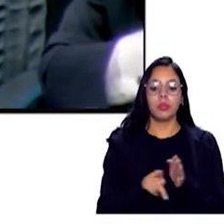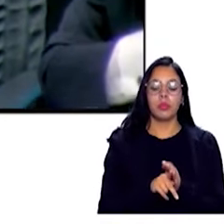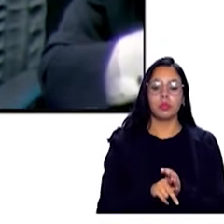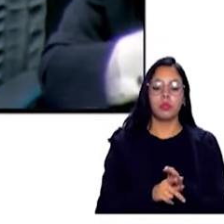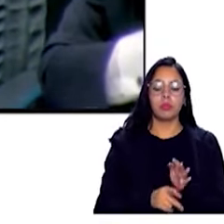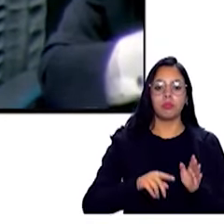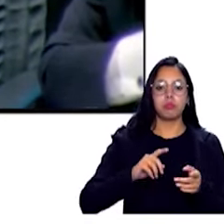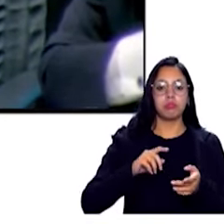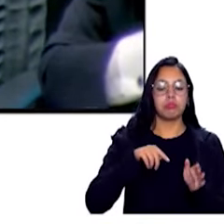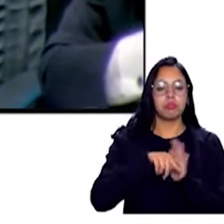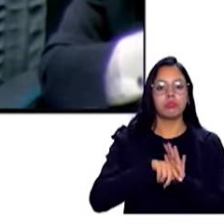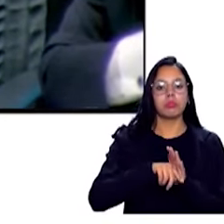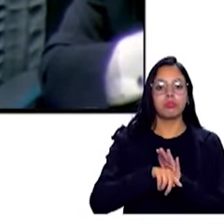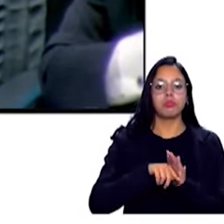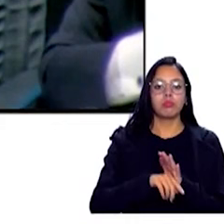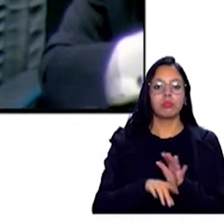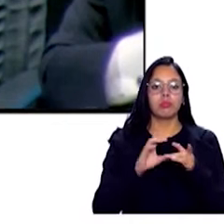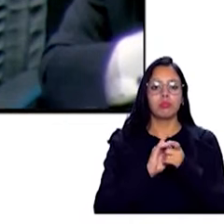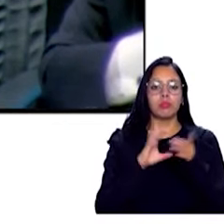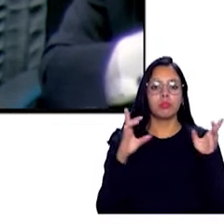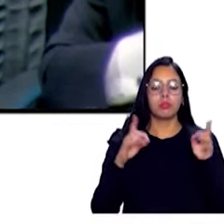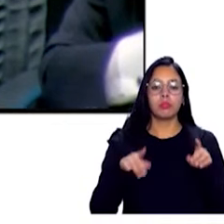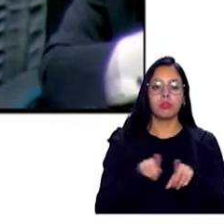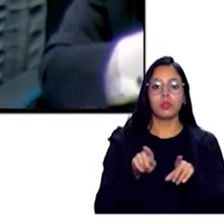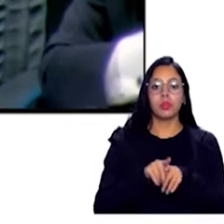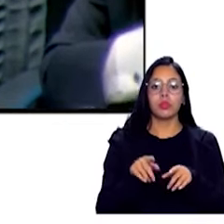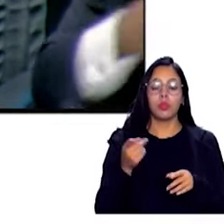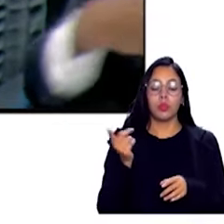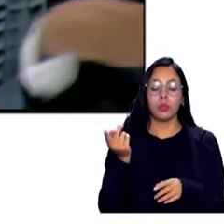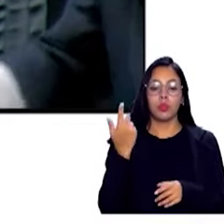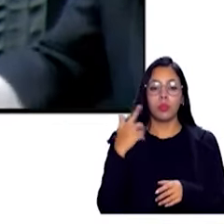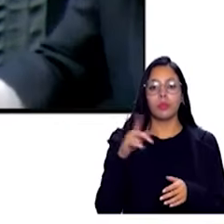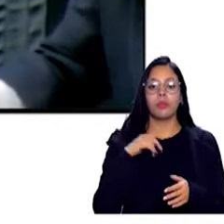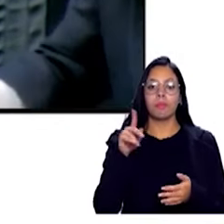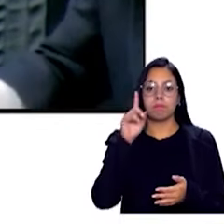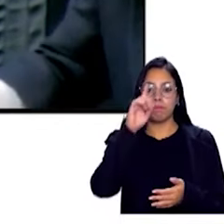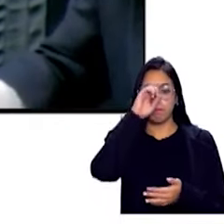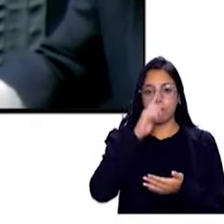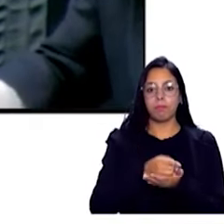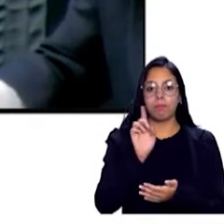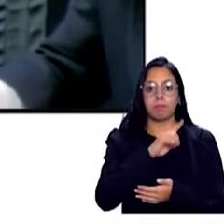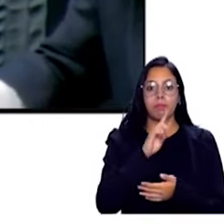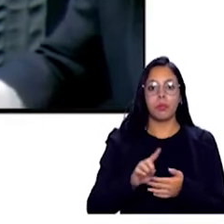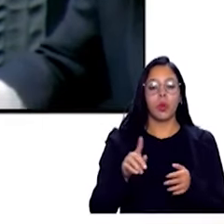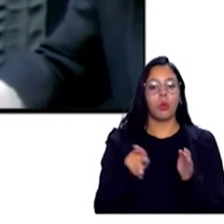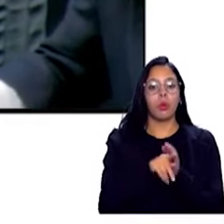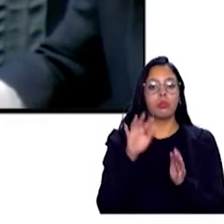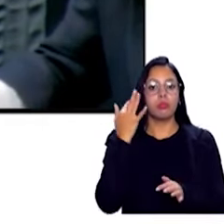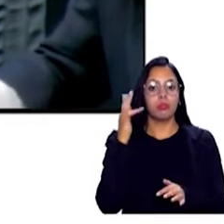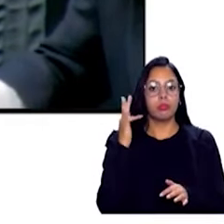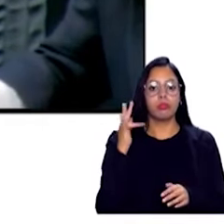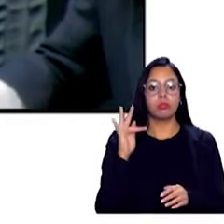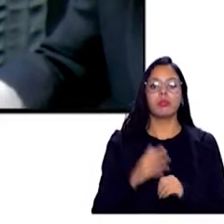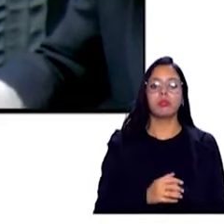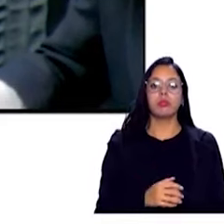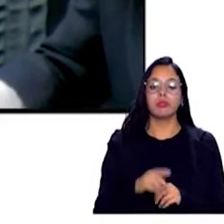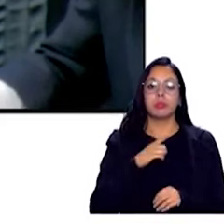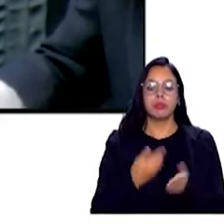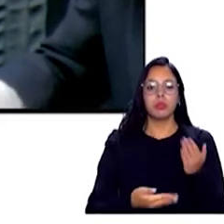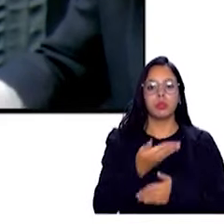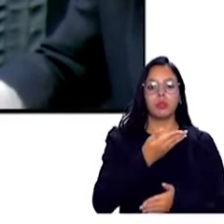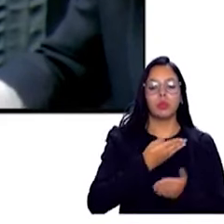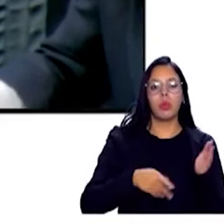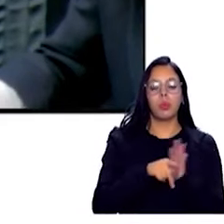cassation française c'est qu'elle partage ses pouvoirs avec d'autres juridictions d'autres juridictions